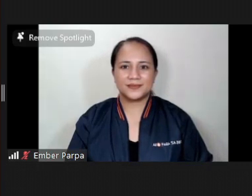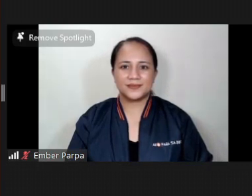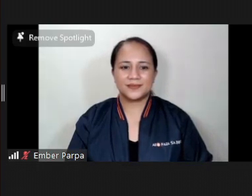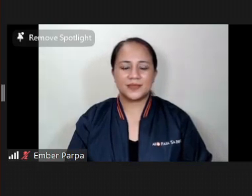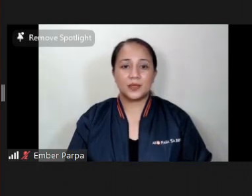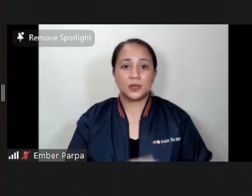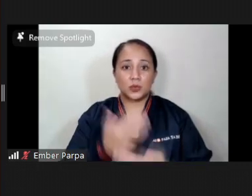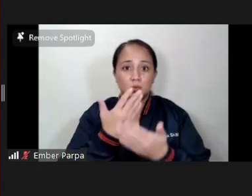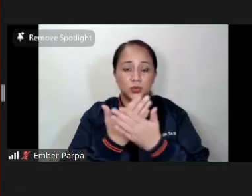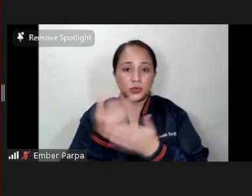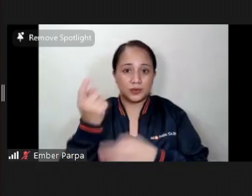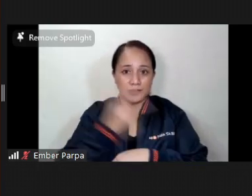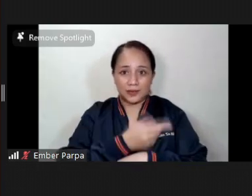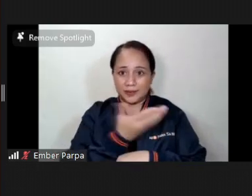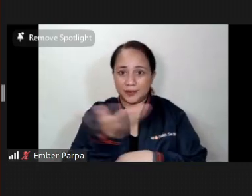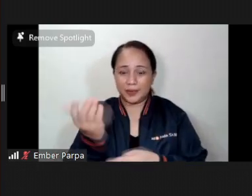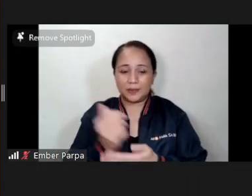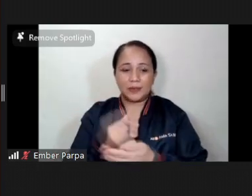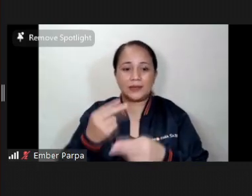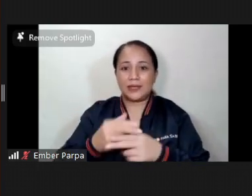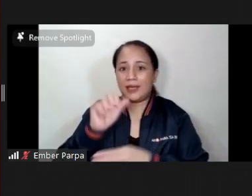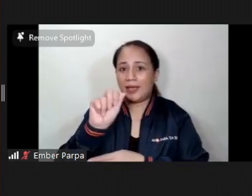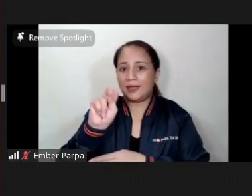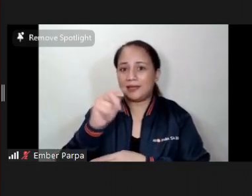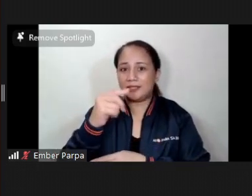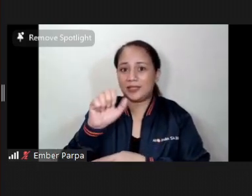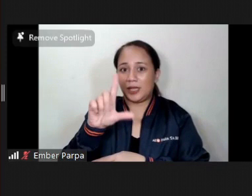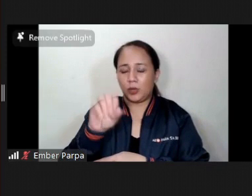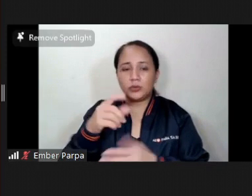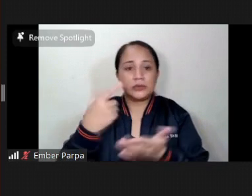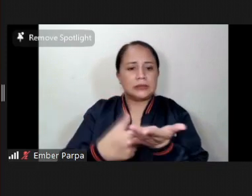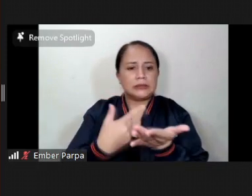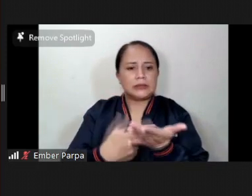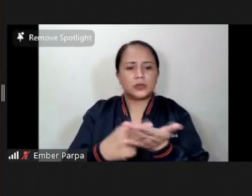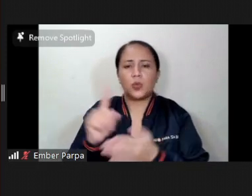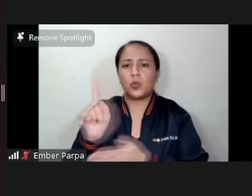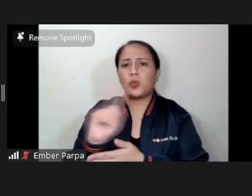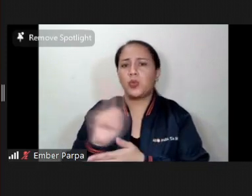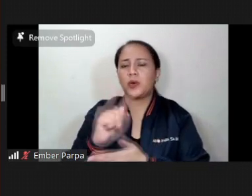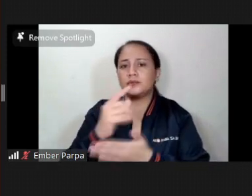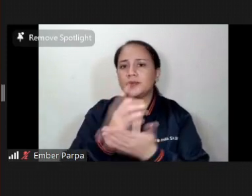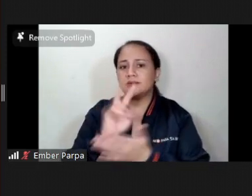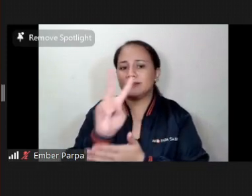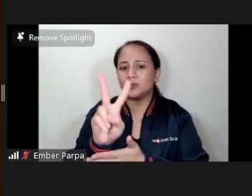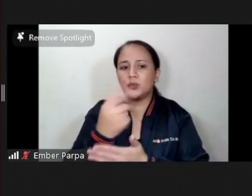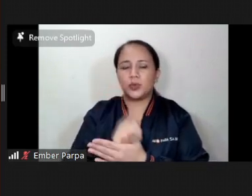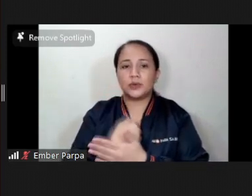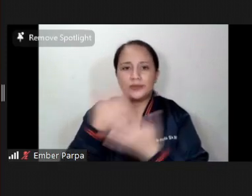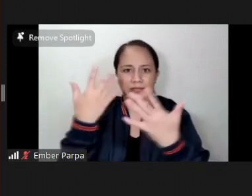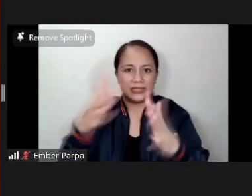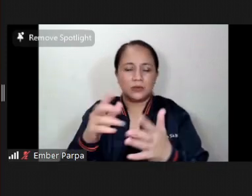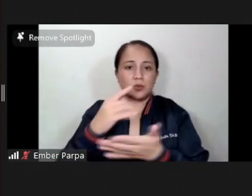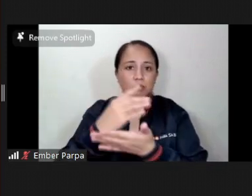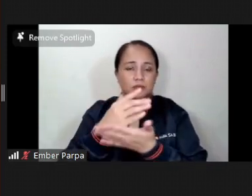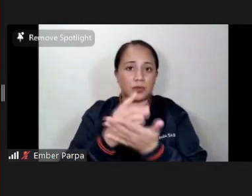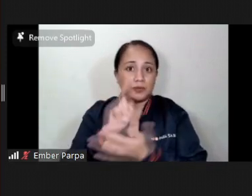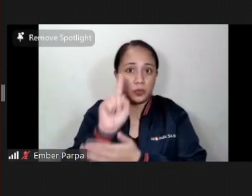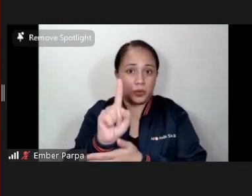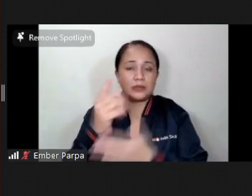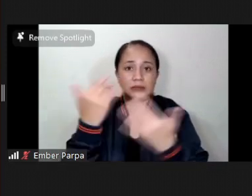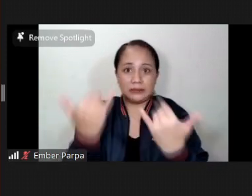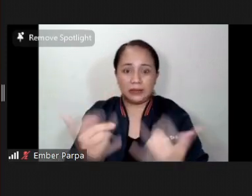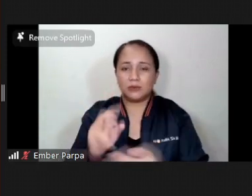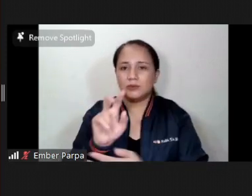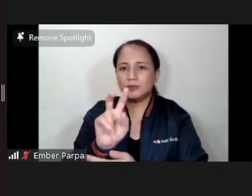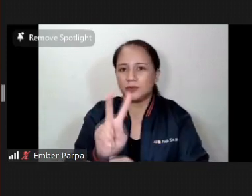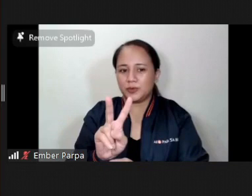Magandang araw sa inyong lahat. Ako po si Angelo at ngayon i-discuss ko naman kung ano po ang Component 2. Natapos na tayo sa Component 1 kaya ngayon dadaka na po